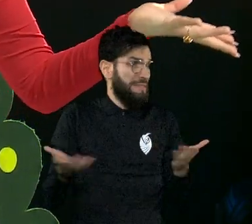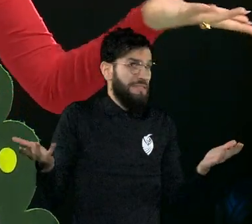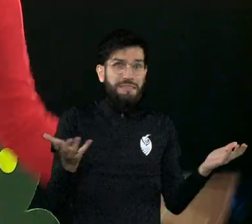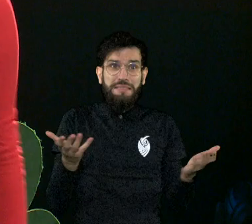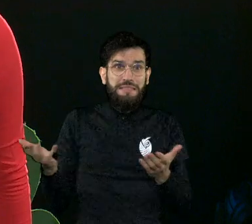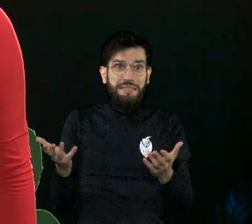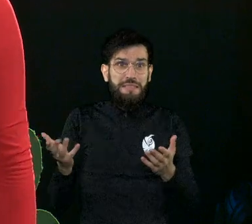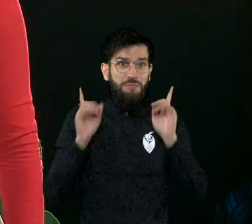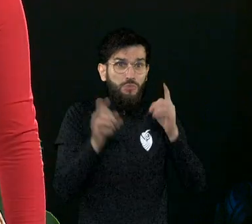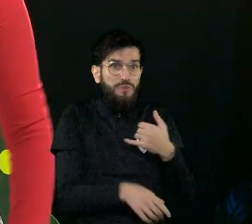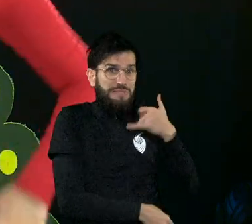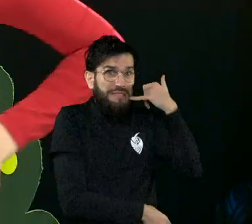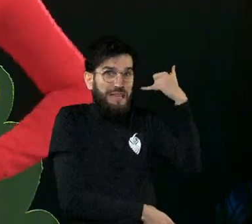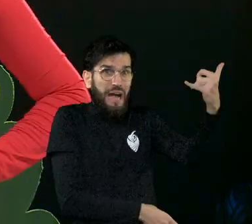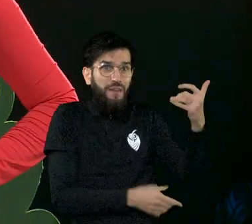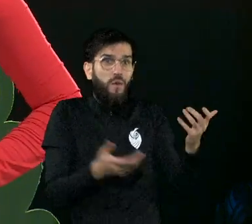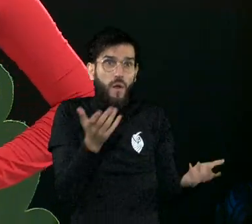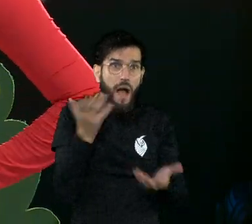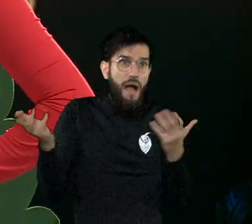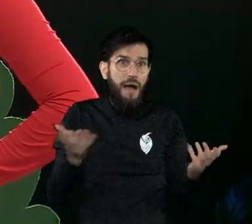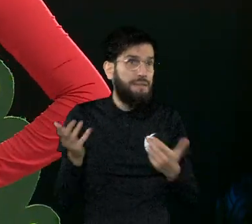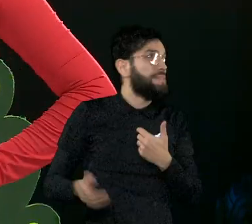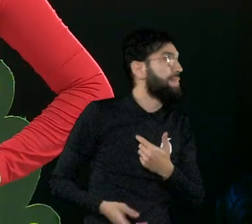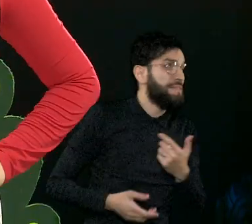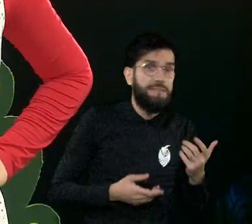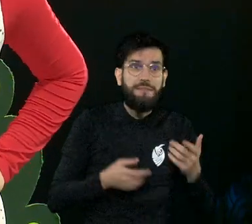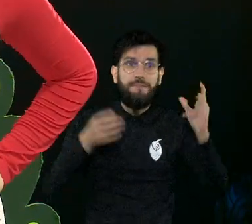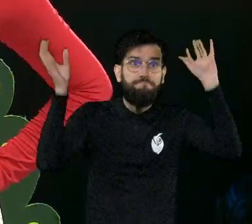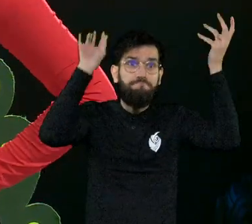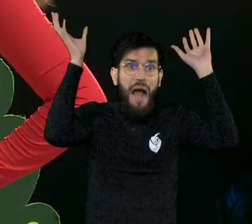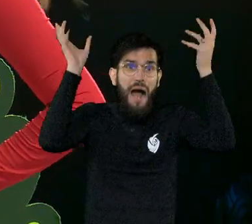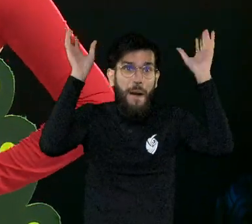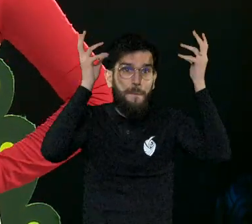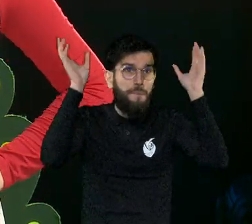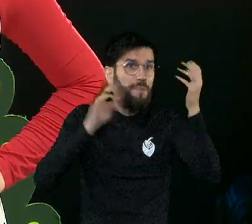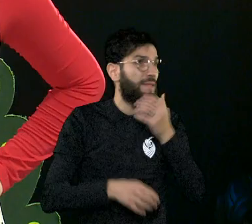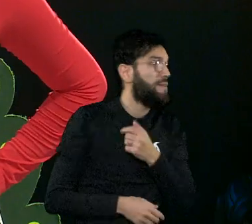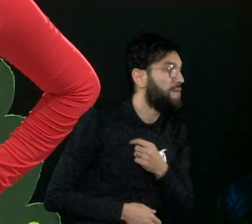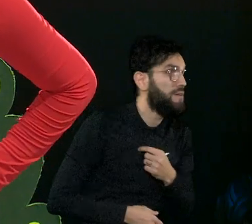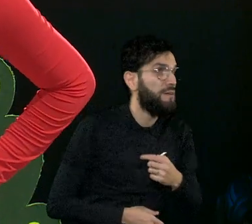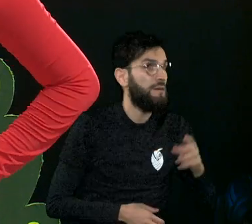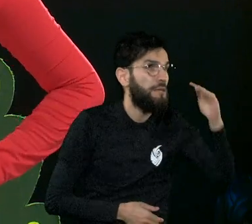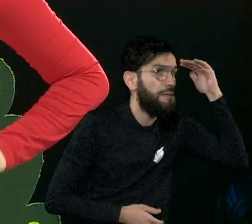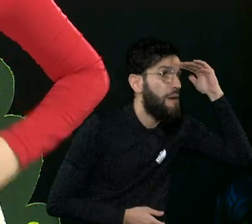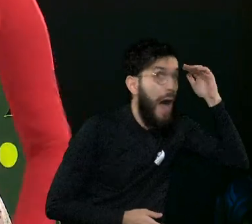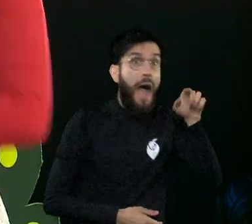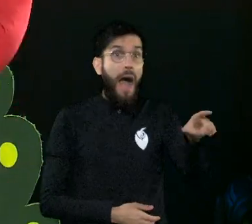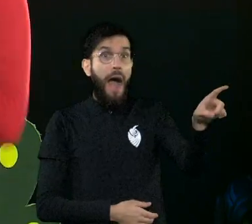koho zavolať? Modrý maják bliká, sirena už